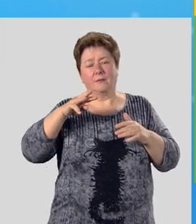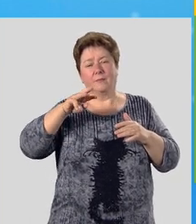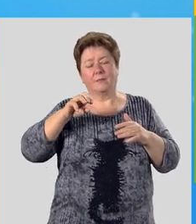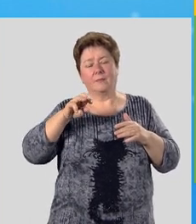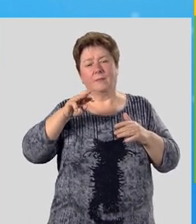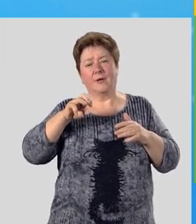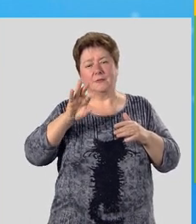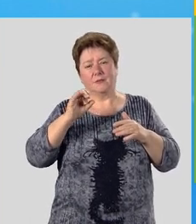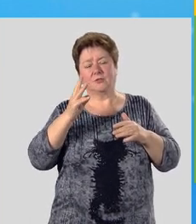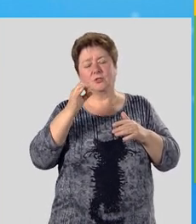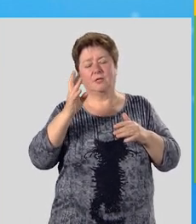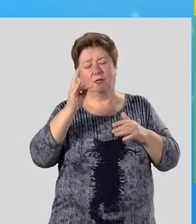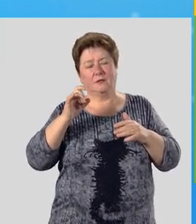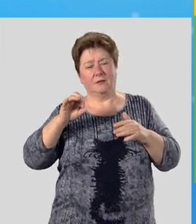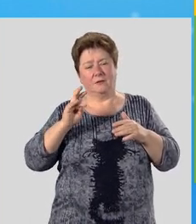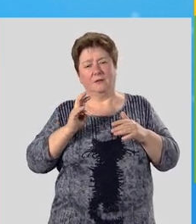Матиас Шлейден